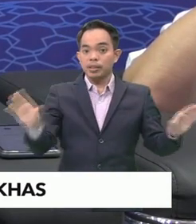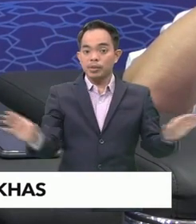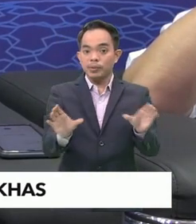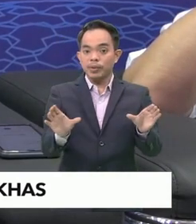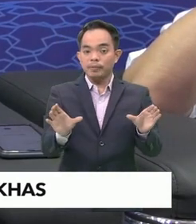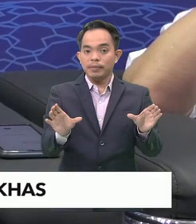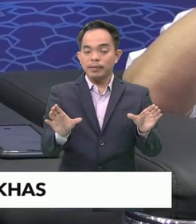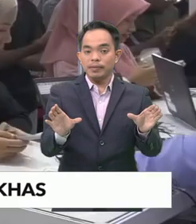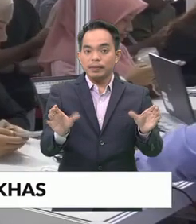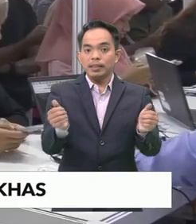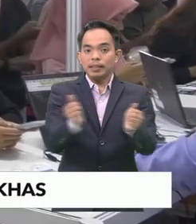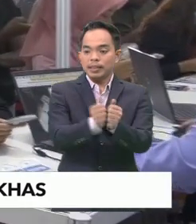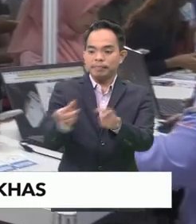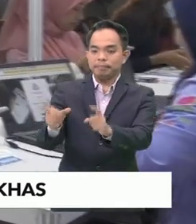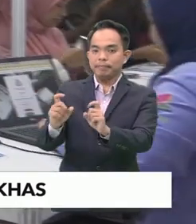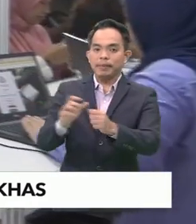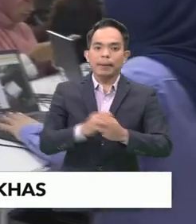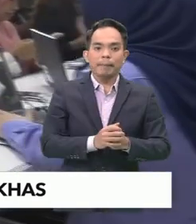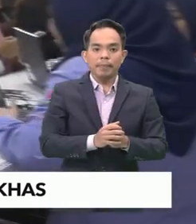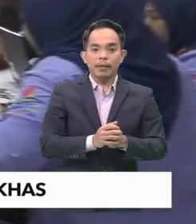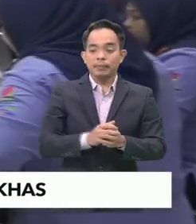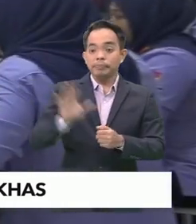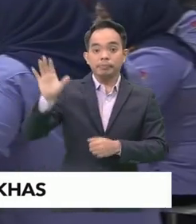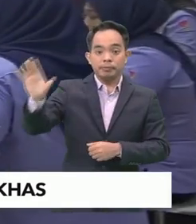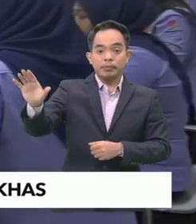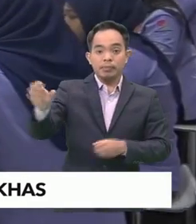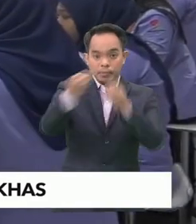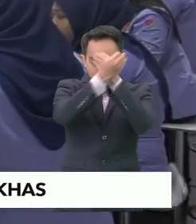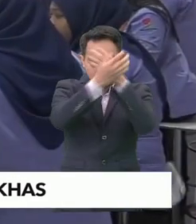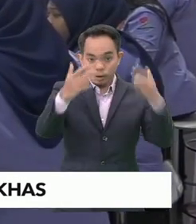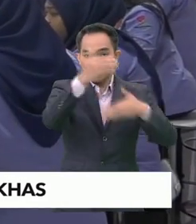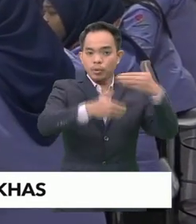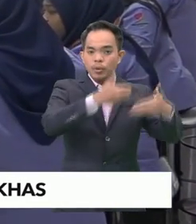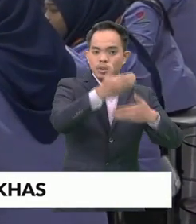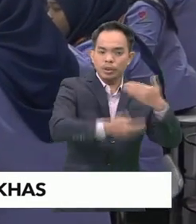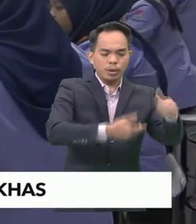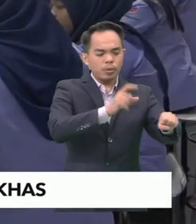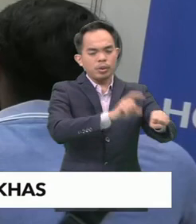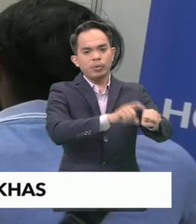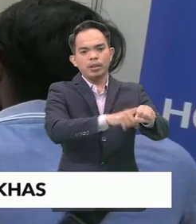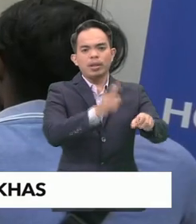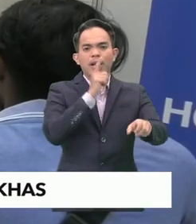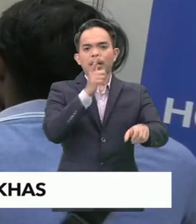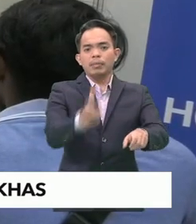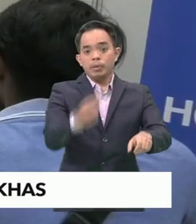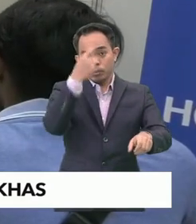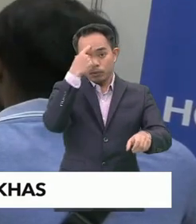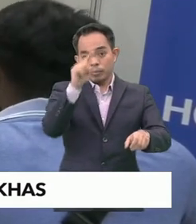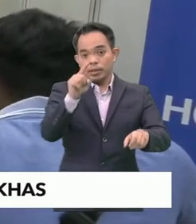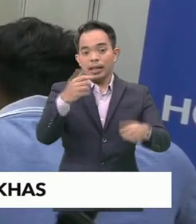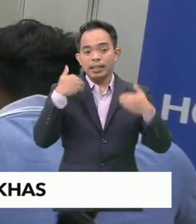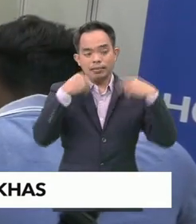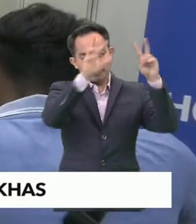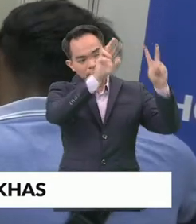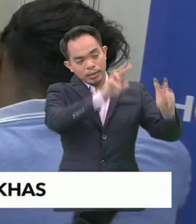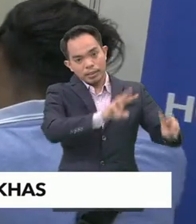dengan serta-merta bagaimanapun memaklumkan prosesnya mungkin mengambil sedikit masa karena pelukan kajian